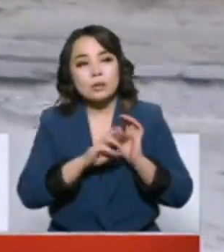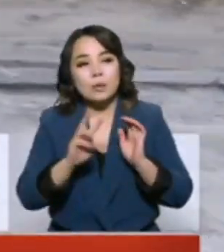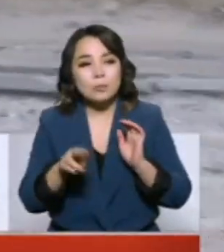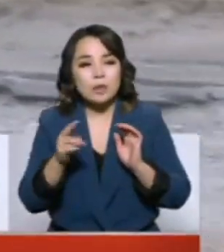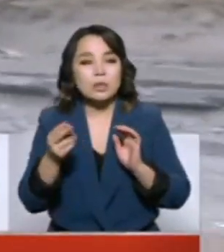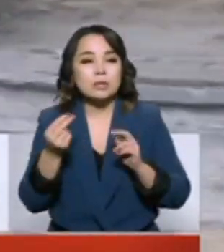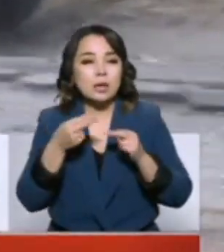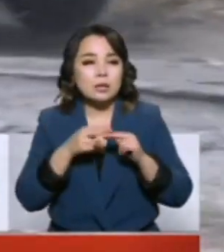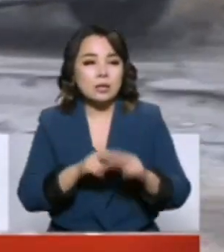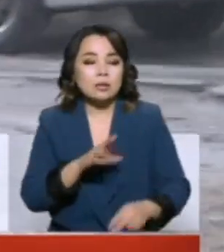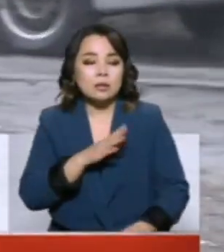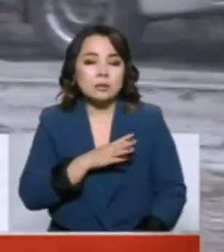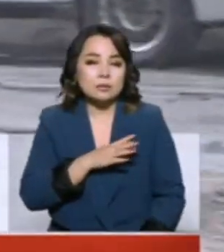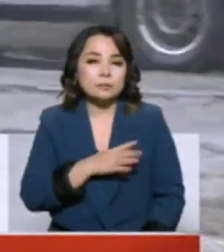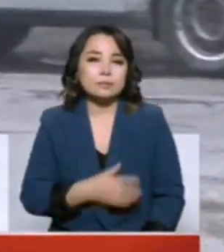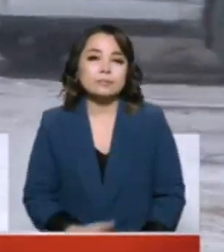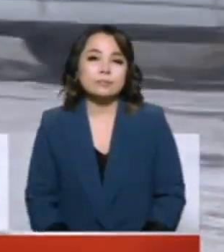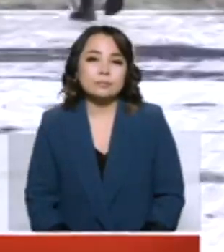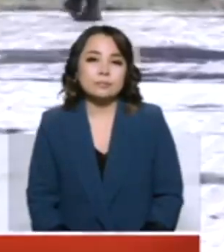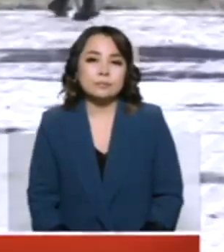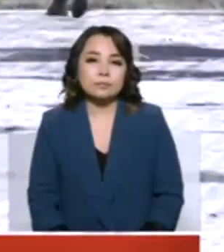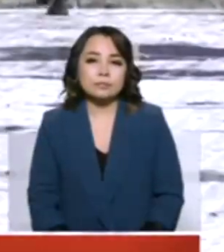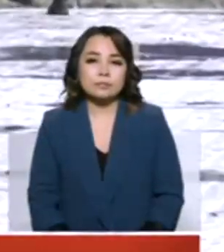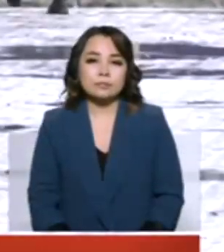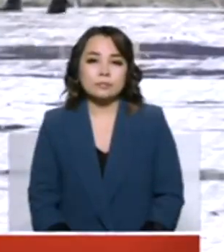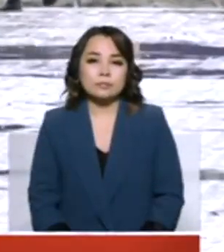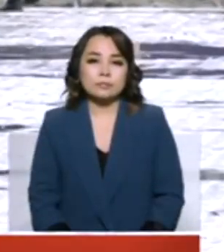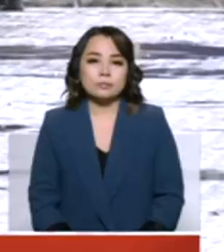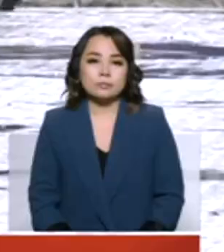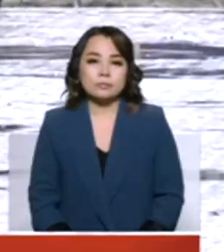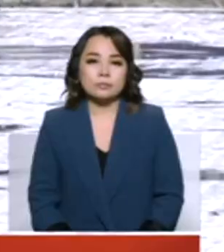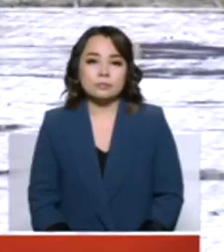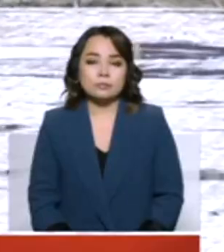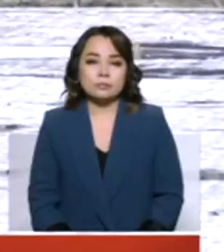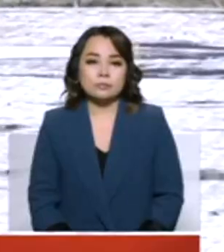миллиард теңге бөлінген. Нұрсұлтан Нұрсейіт, Өнербек Жаңабай, Қазақстан ұлттық телеарнасы, Атыраудан.